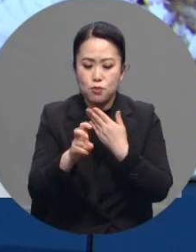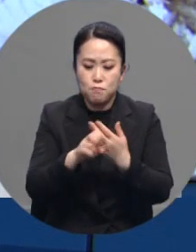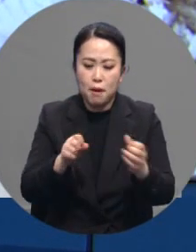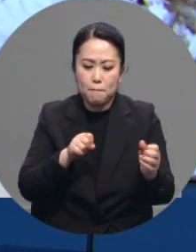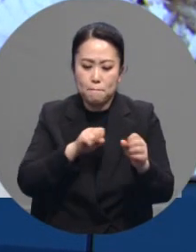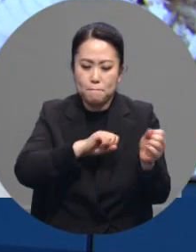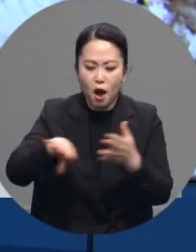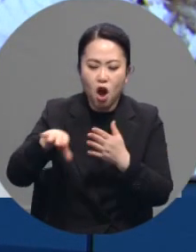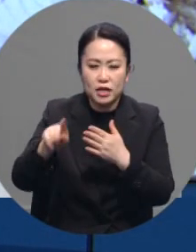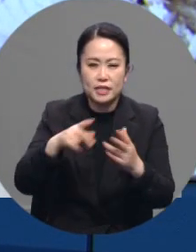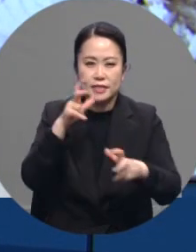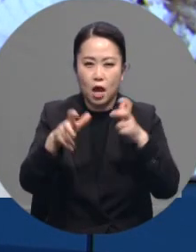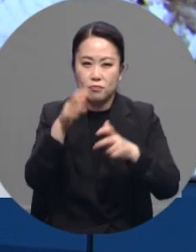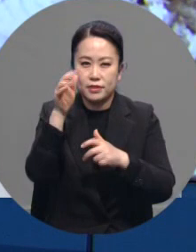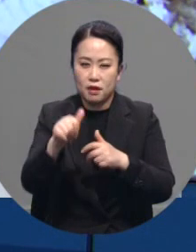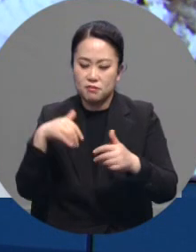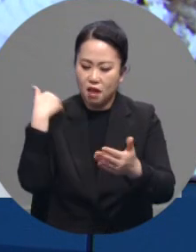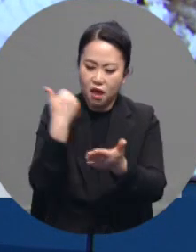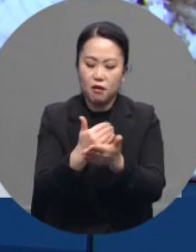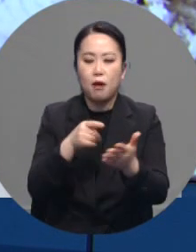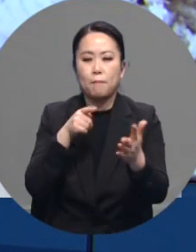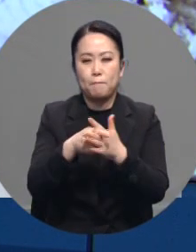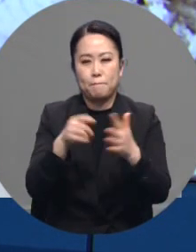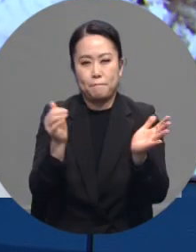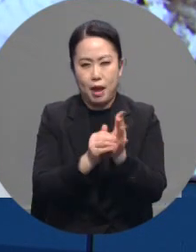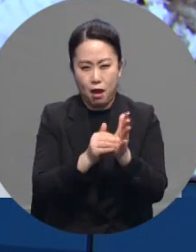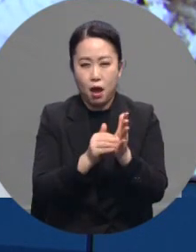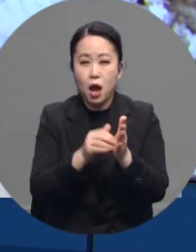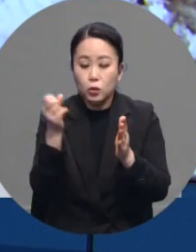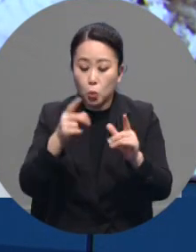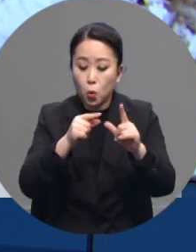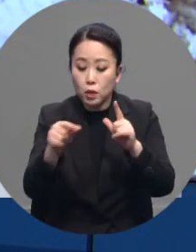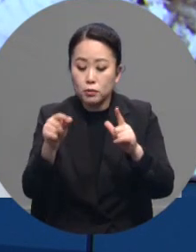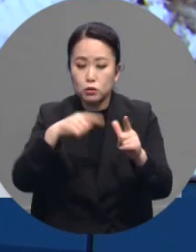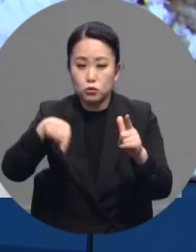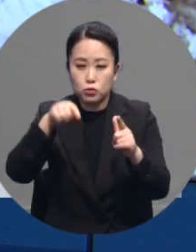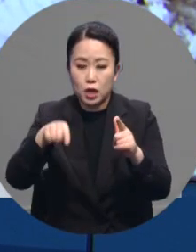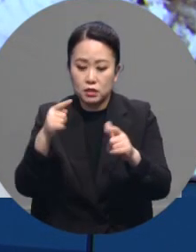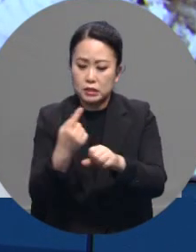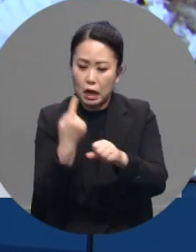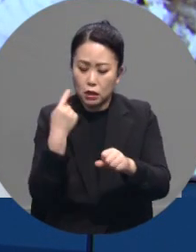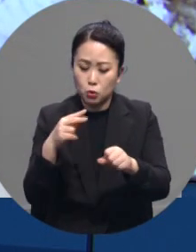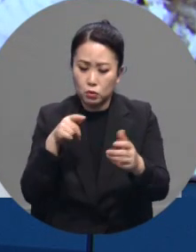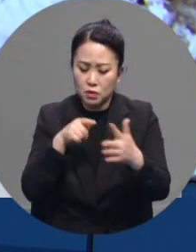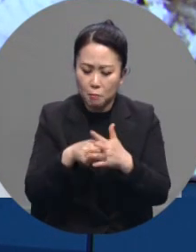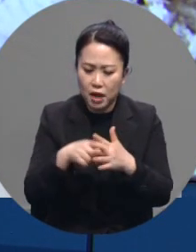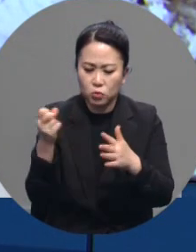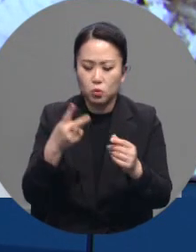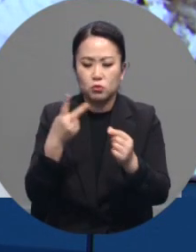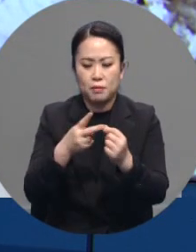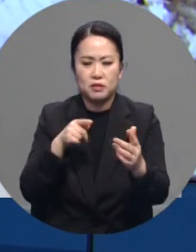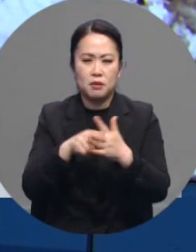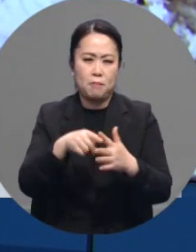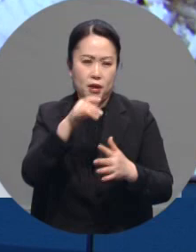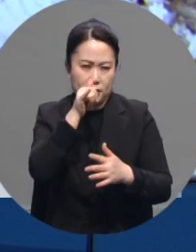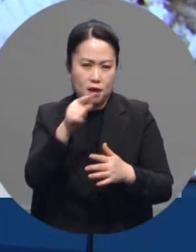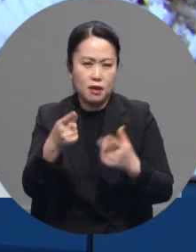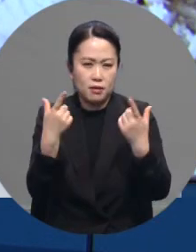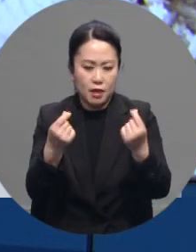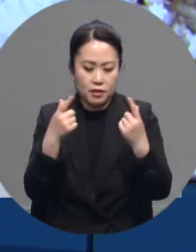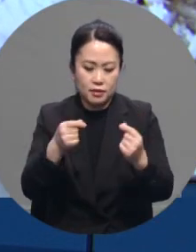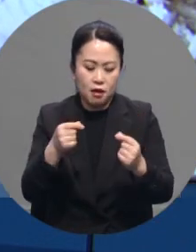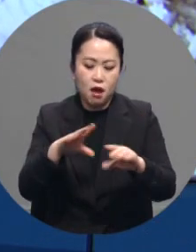적발됐습니다. 일부는 지난해에도 적발됐던 상습범이었습니다. 부산시는 이 같은 행위에 엄정 대응하겠다는